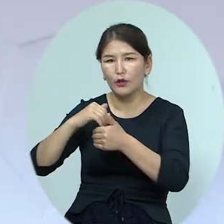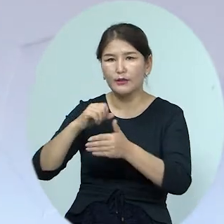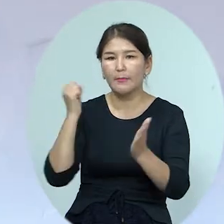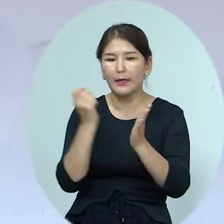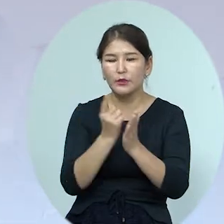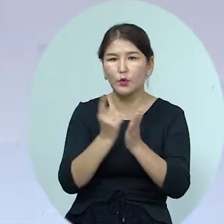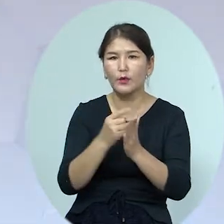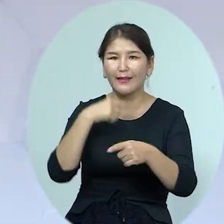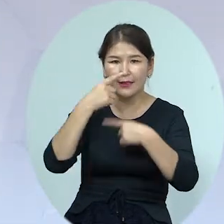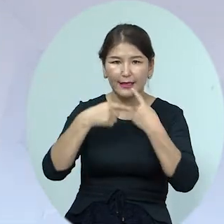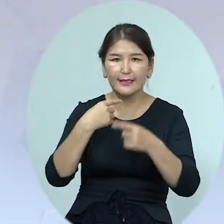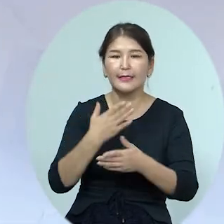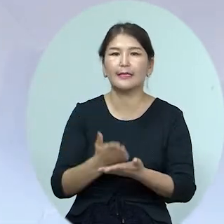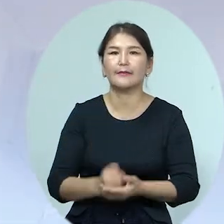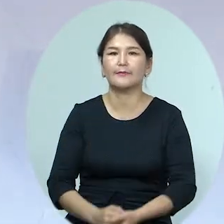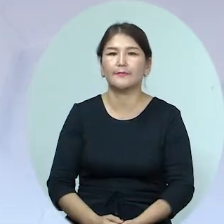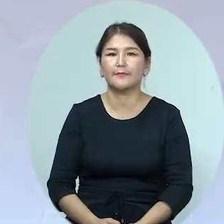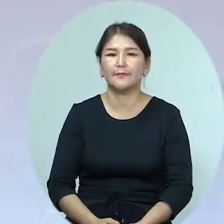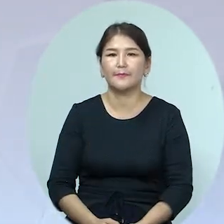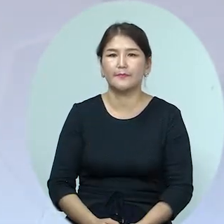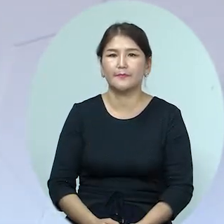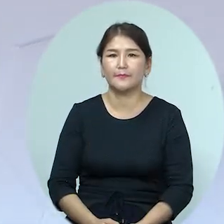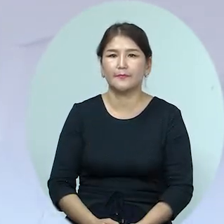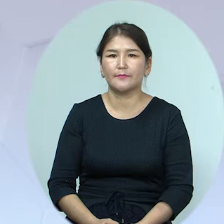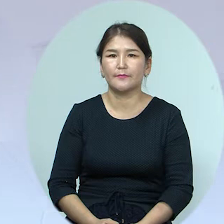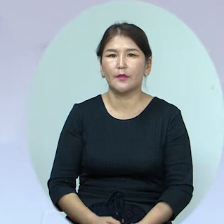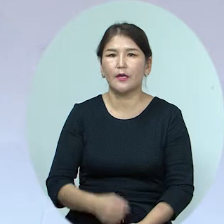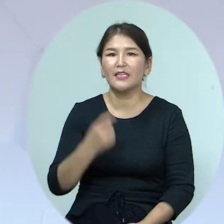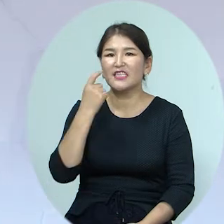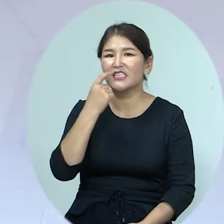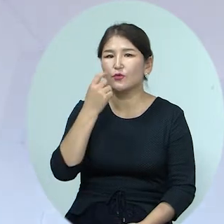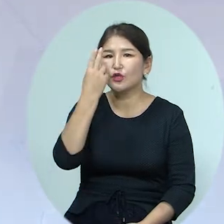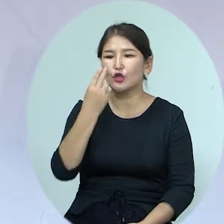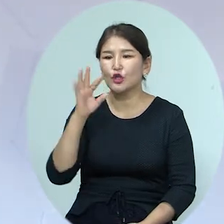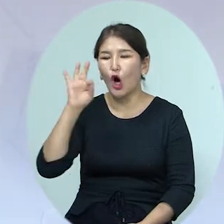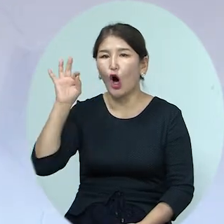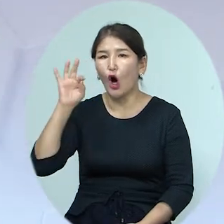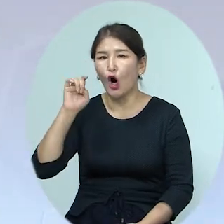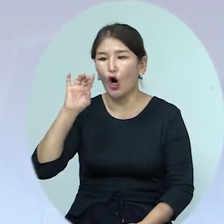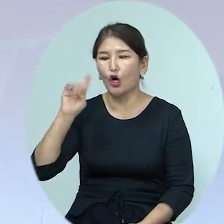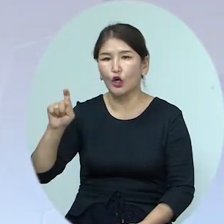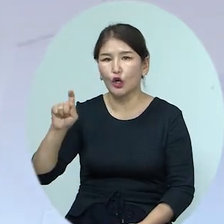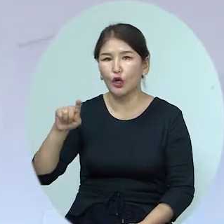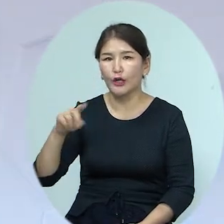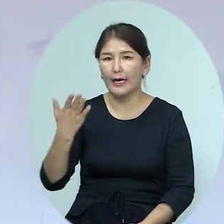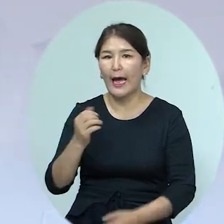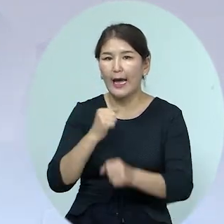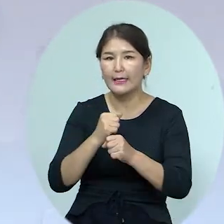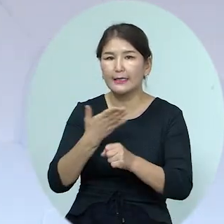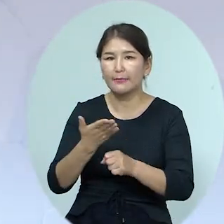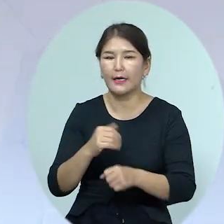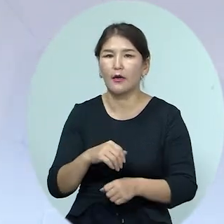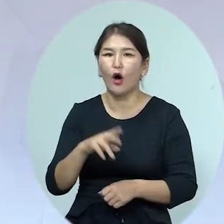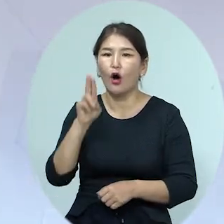та бүхэнд дахин сануулж хэлмээр байна. За шүд цоорох өвчнийг үүсгэхэд бас нэг гол чухал үүргийг гүйцэтгэдэг